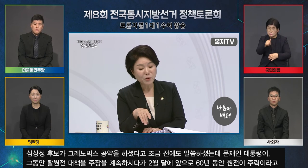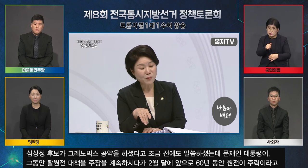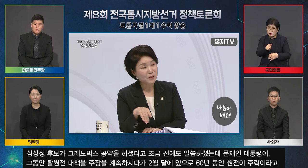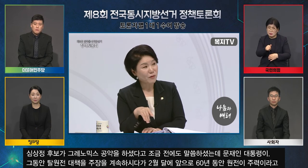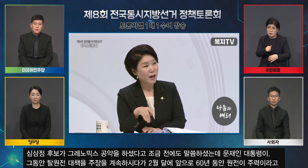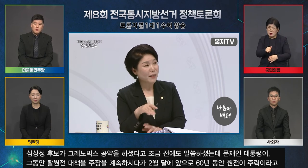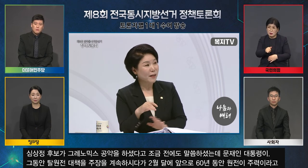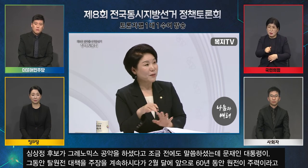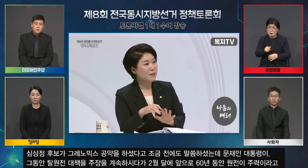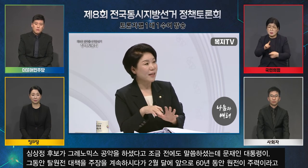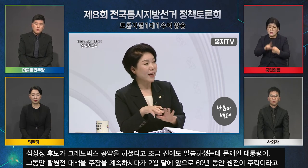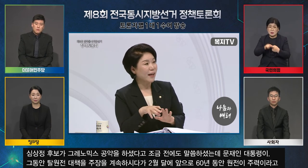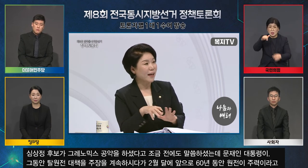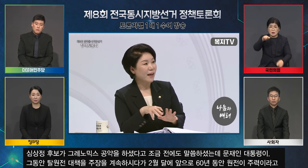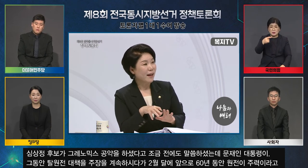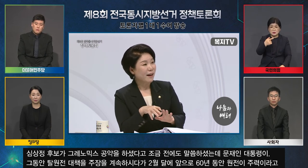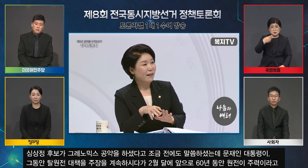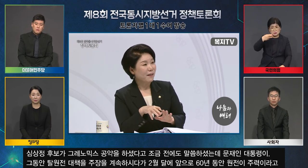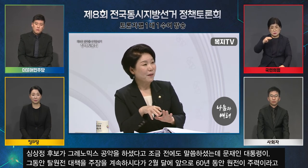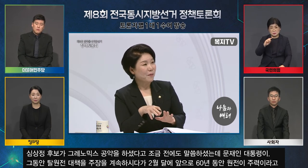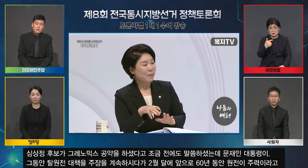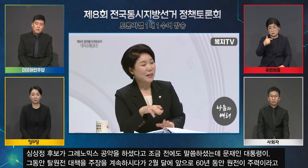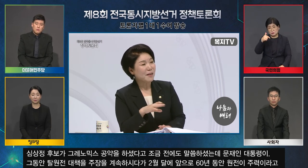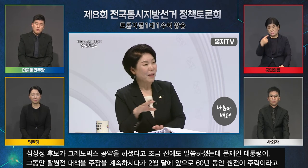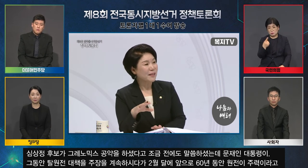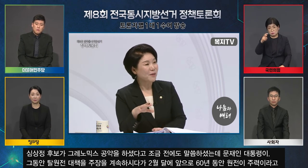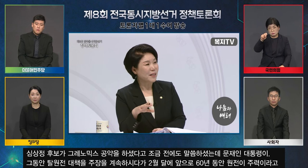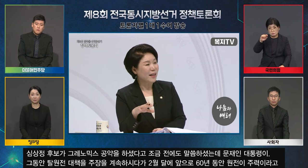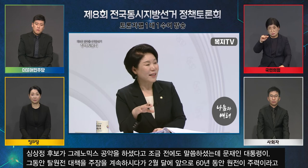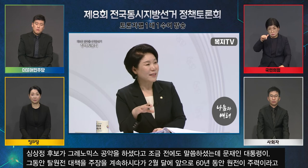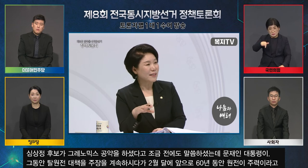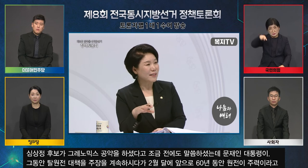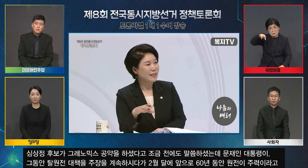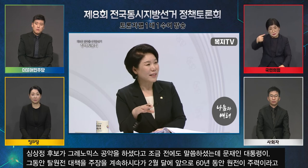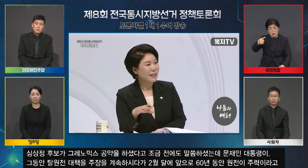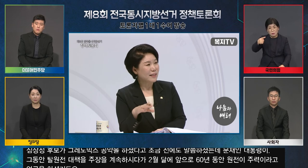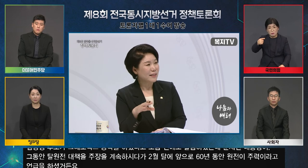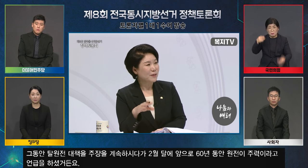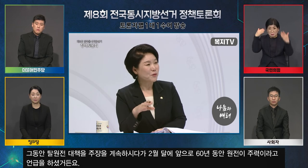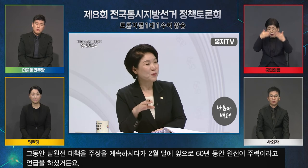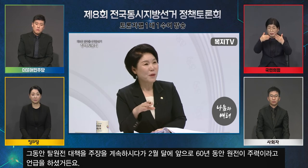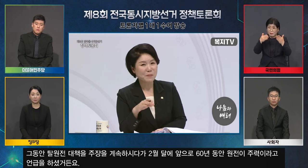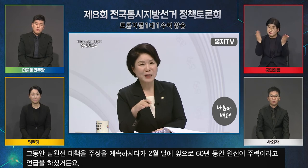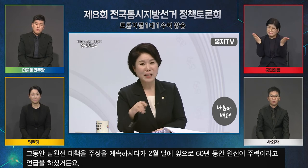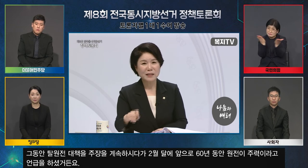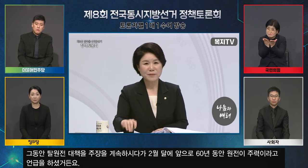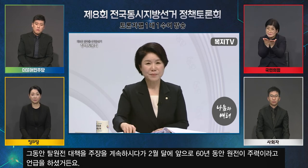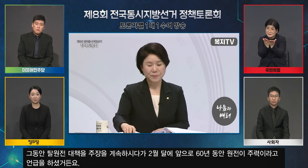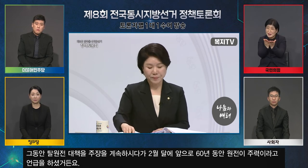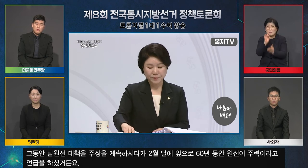그린노믹스와 어떻게 방향이 맞다고 생각하시는지 궁금합니다.